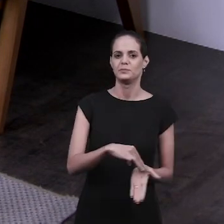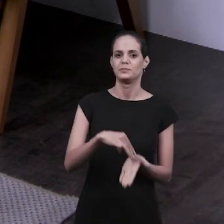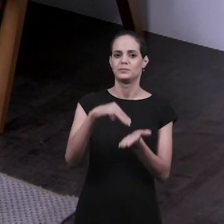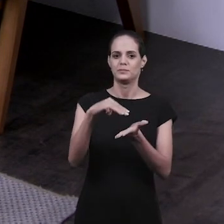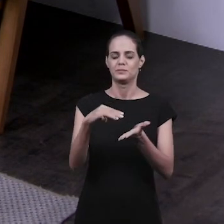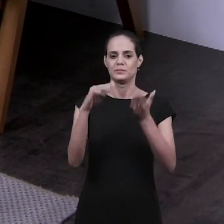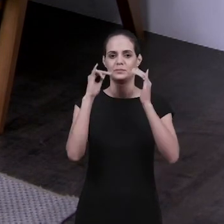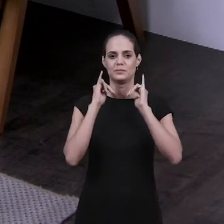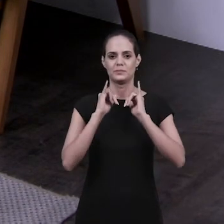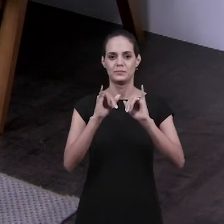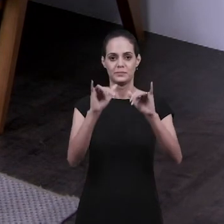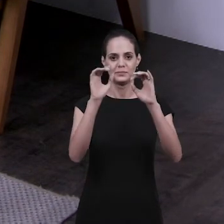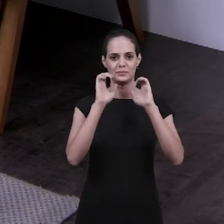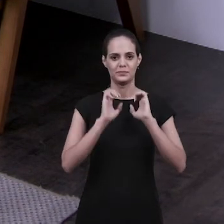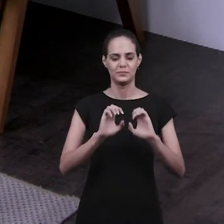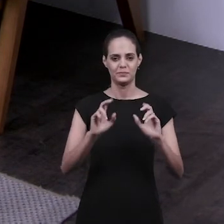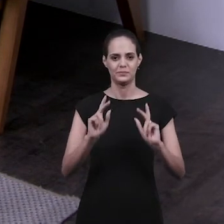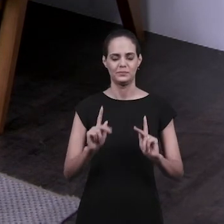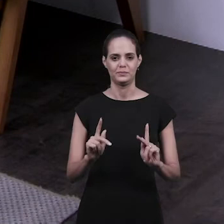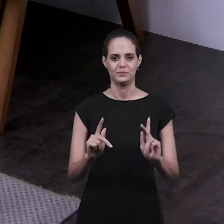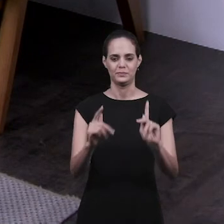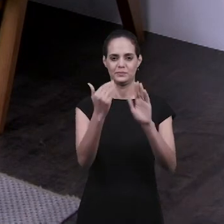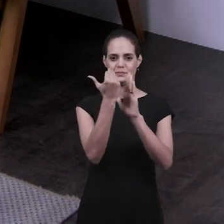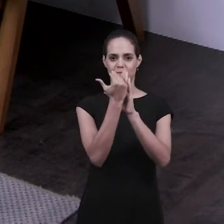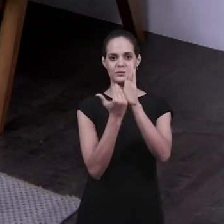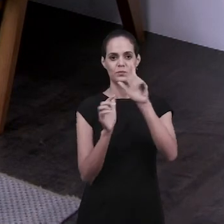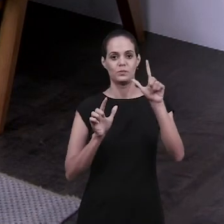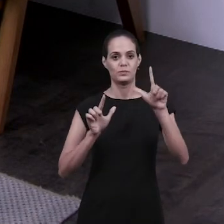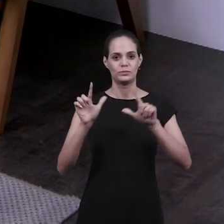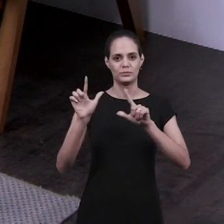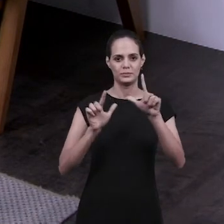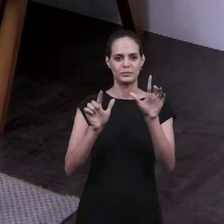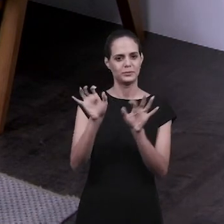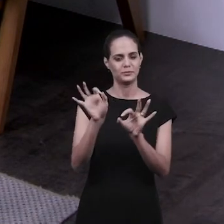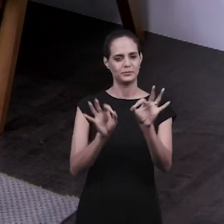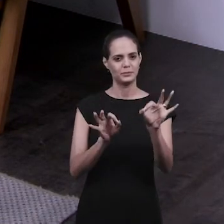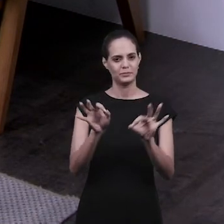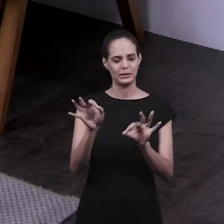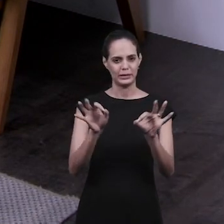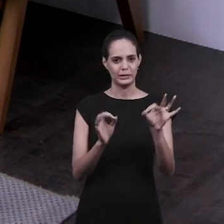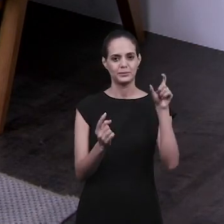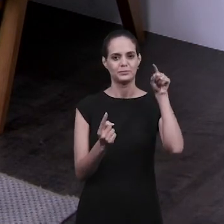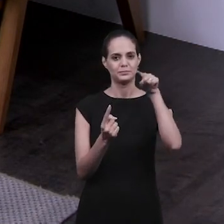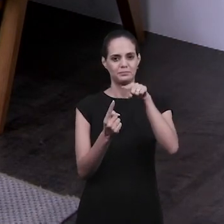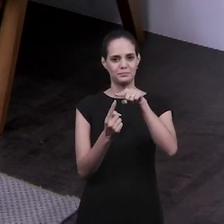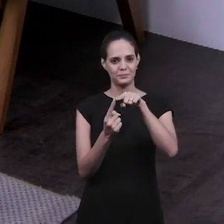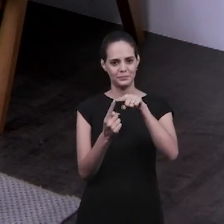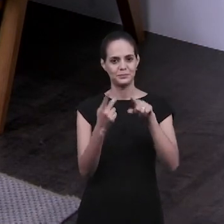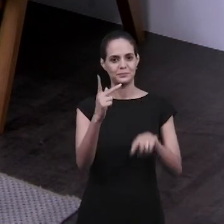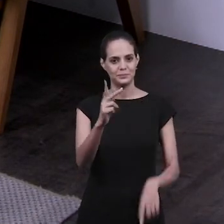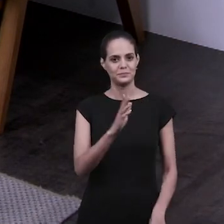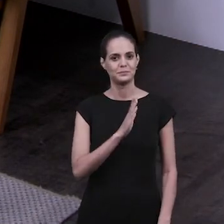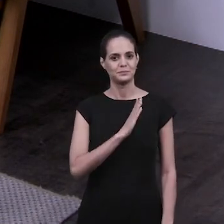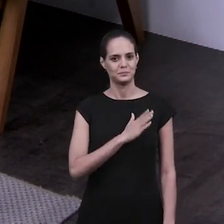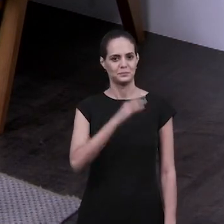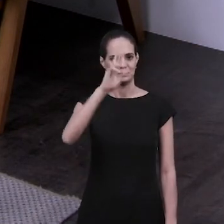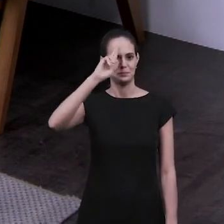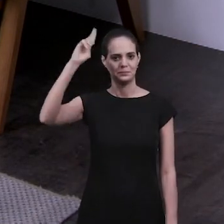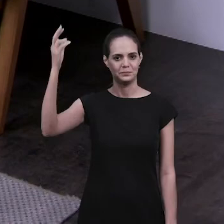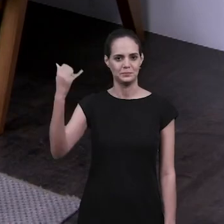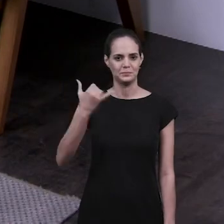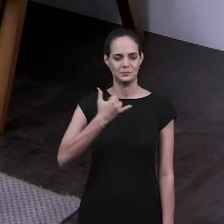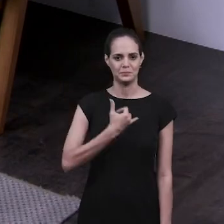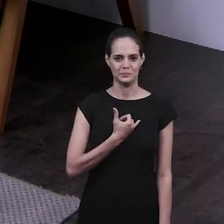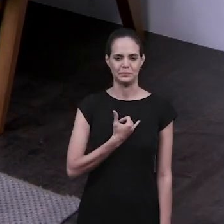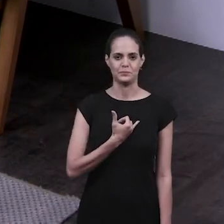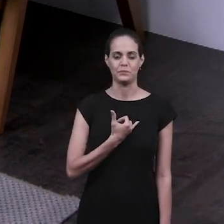annonçant l'Évangile éternel. Ce programme qui est produit avec l'intention de parler à votre cœur pour vous et aussi pour